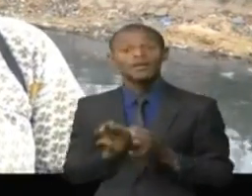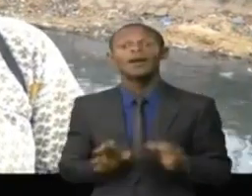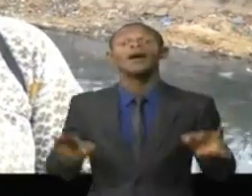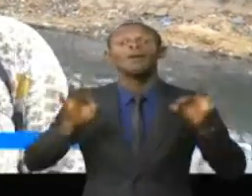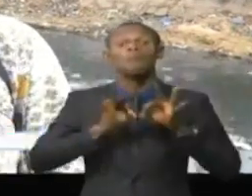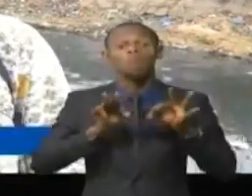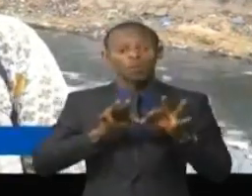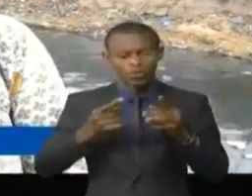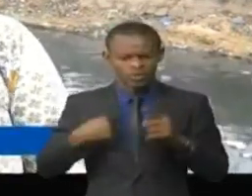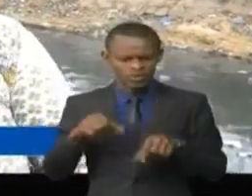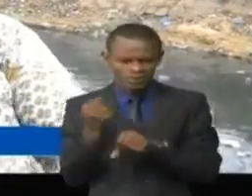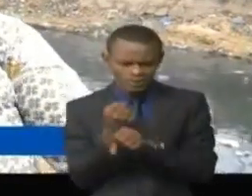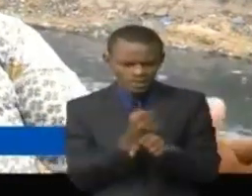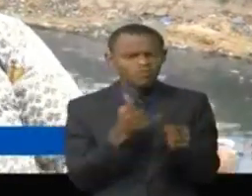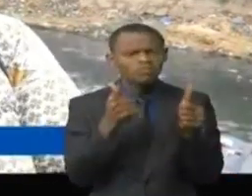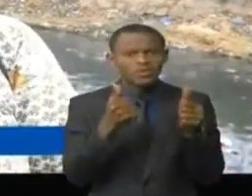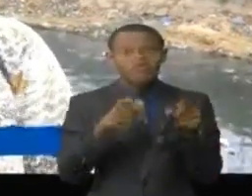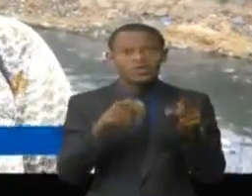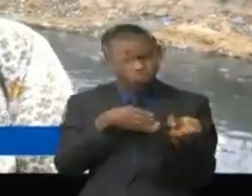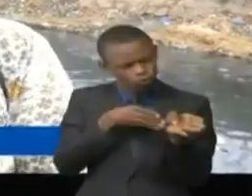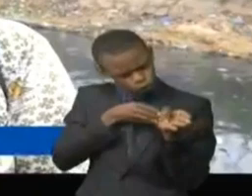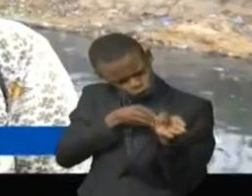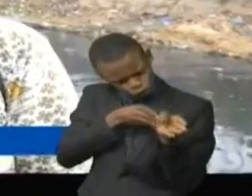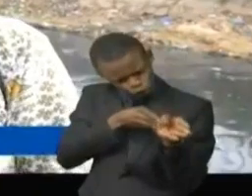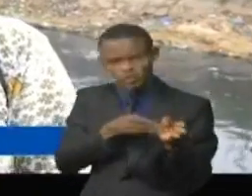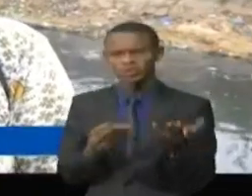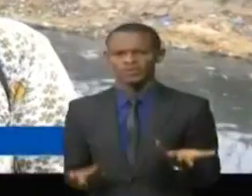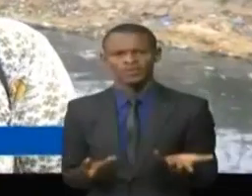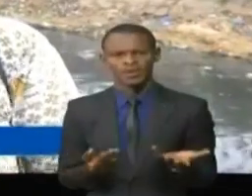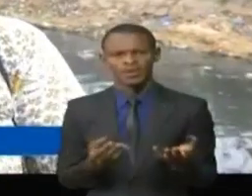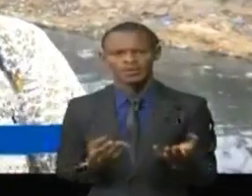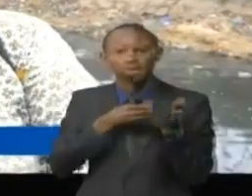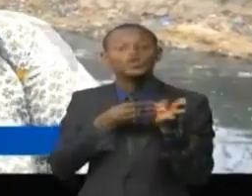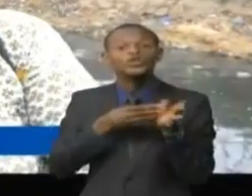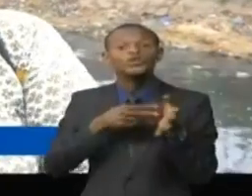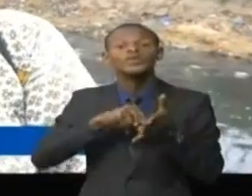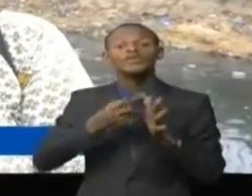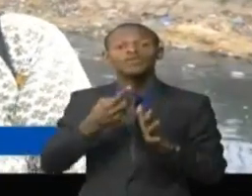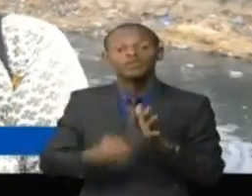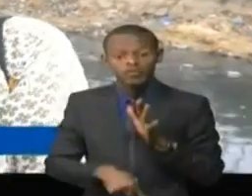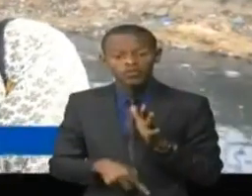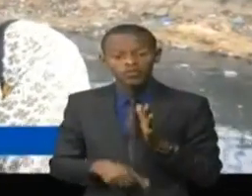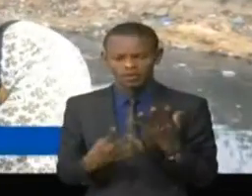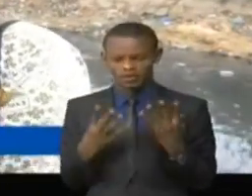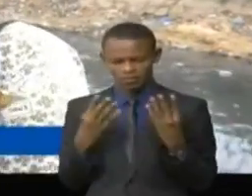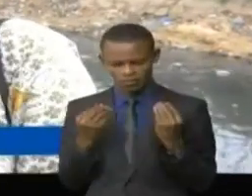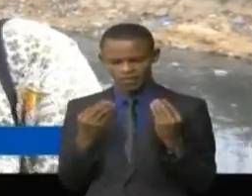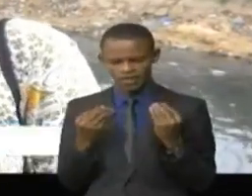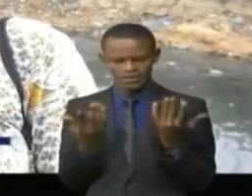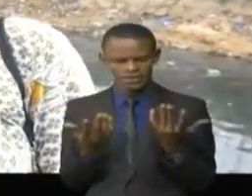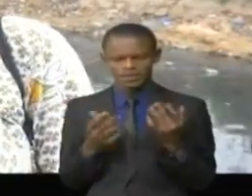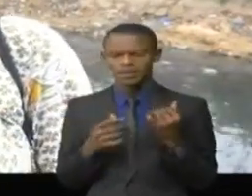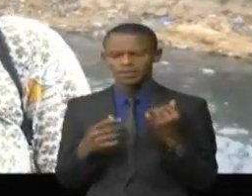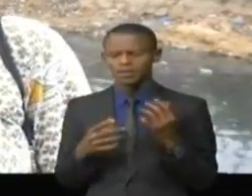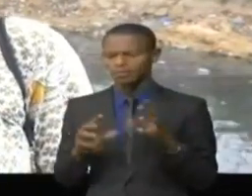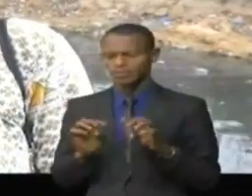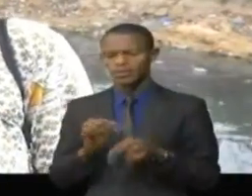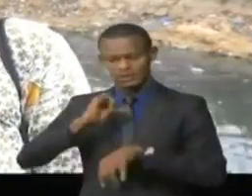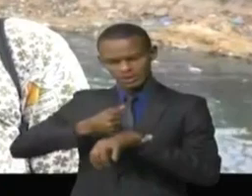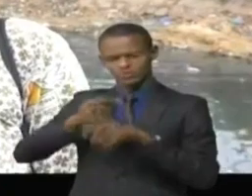Après l'exécution des travaux, il y a toujours un suivi. Ceux qui devaient appeler une solution ont fini par créer un nouveau